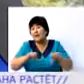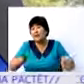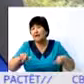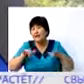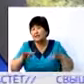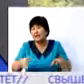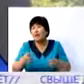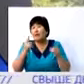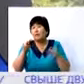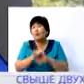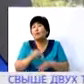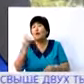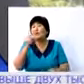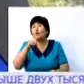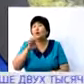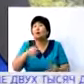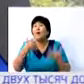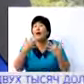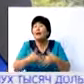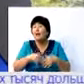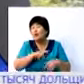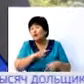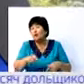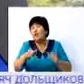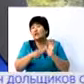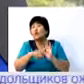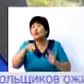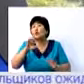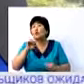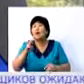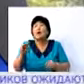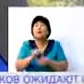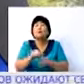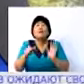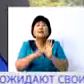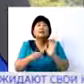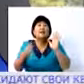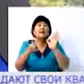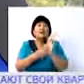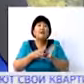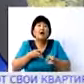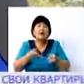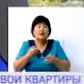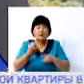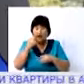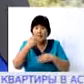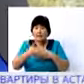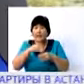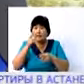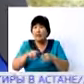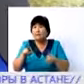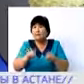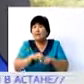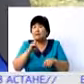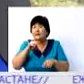теплосетей, капитальный ремонт третьего турбогенератора, текущий шестой турбины, ремонт шестого и девятого котлов на стадии завершения. На КТЦ